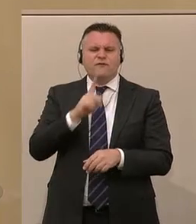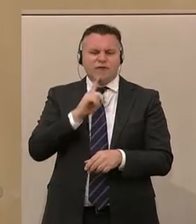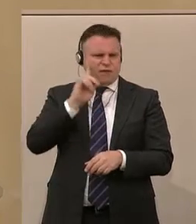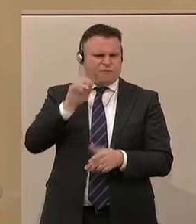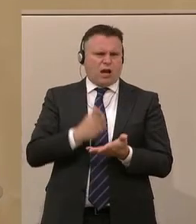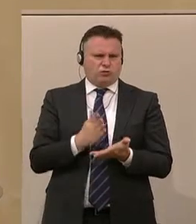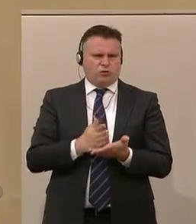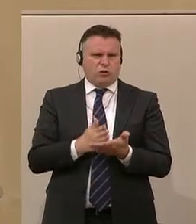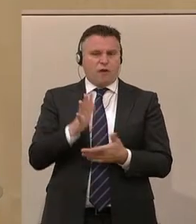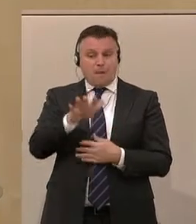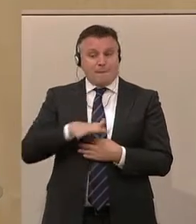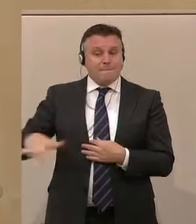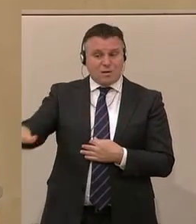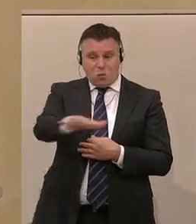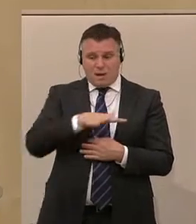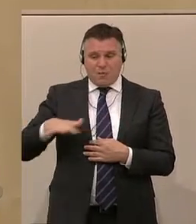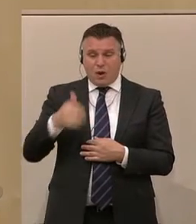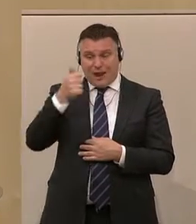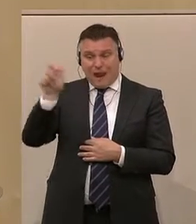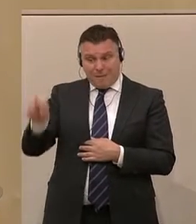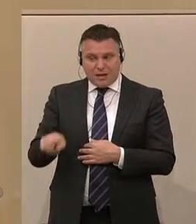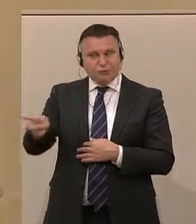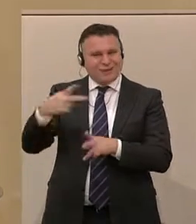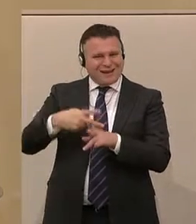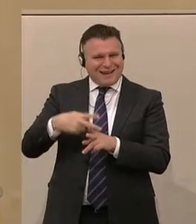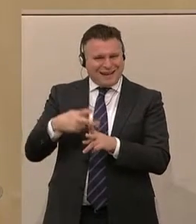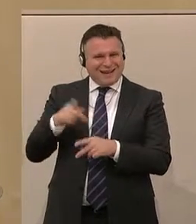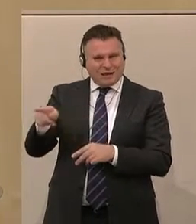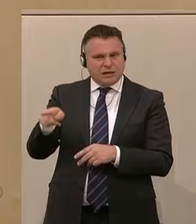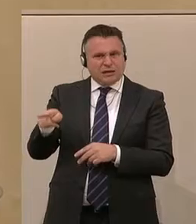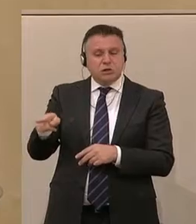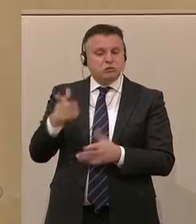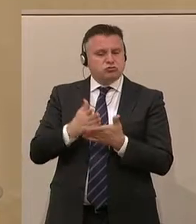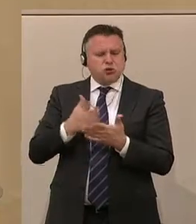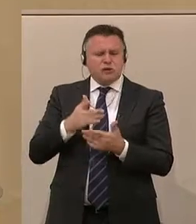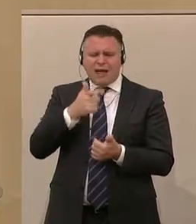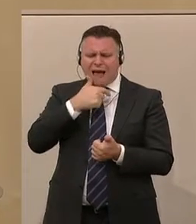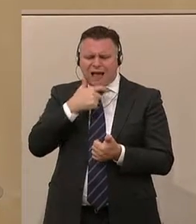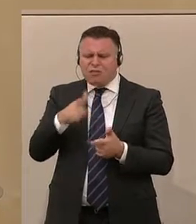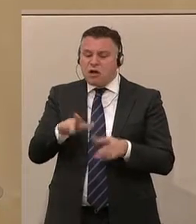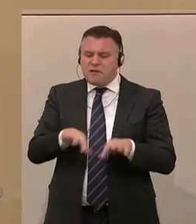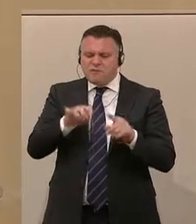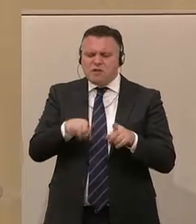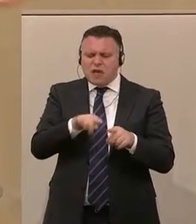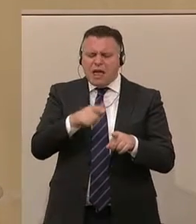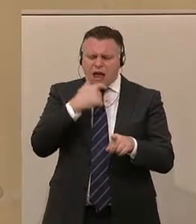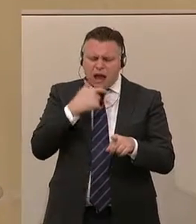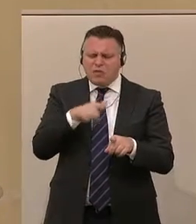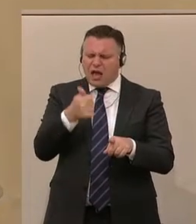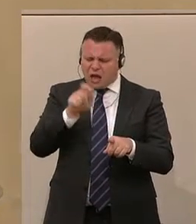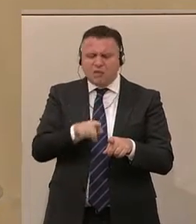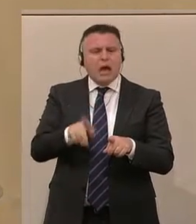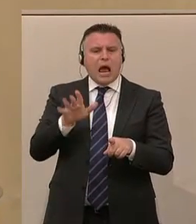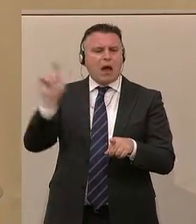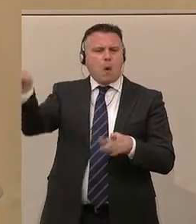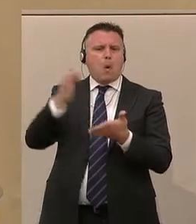vielleicht gibt es in der ganzen Gegend nur eine Person, die diese seltene Krankheit hat, die in eine Alterskohorte hineinfällt, wo man relativ schnell sagen kann, das ist der Hubert